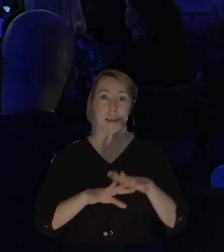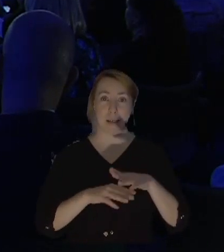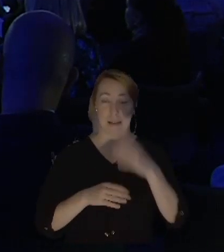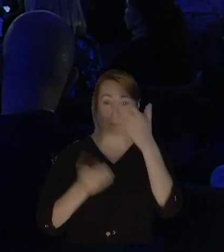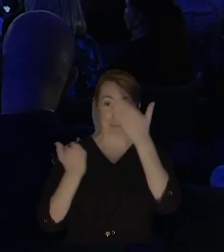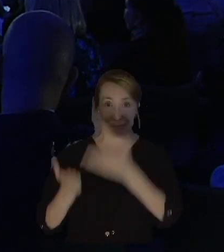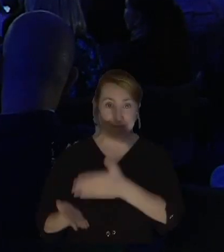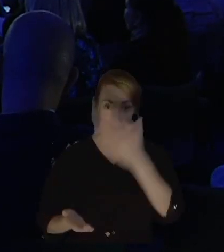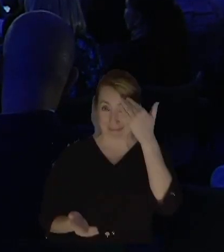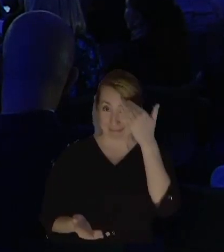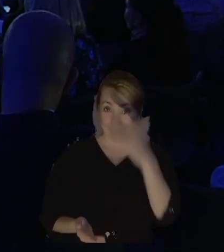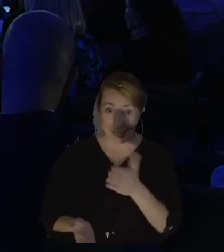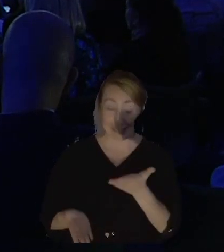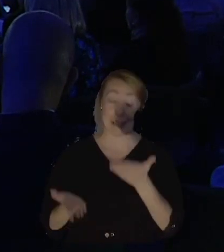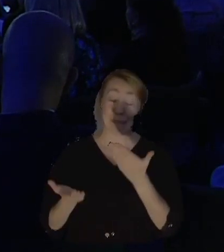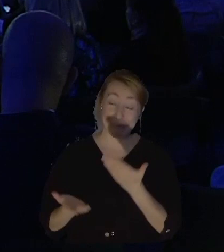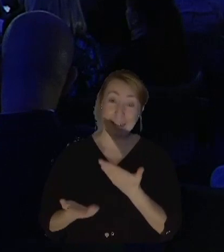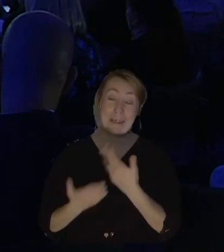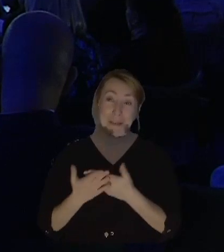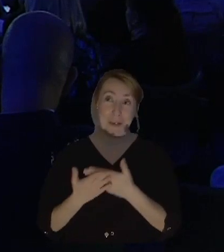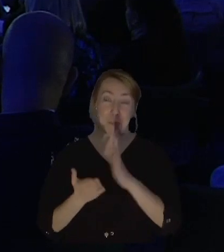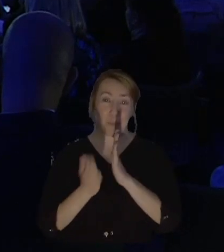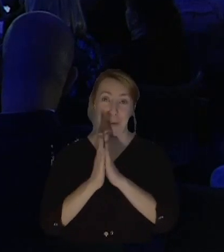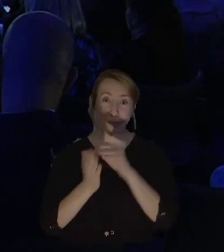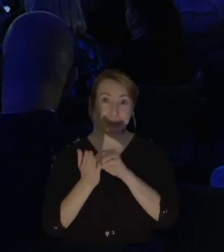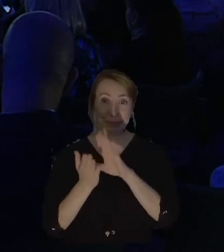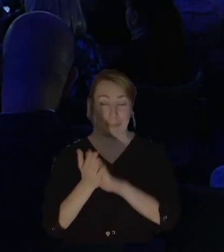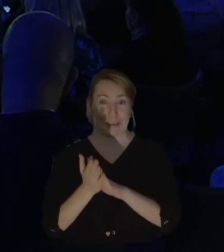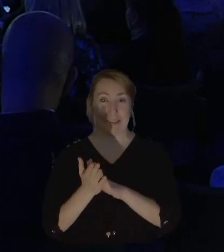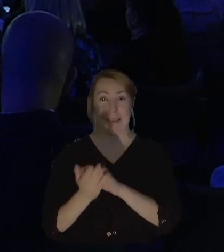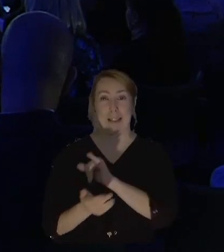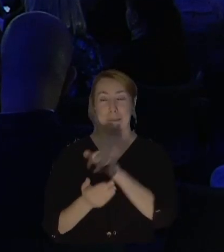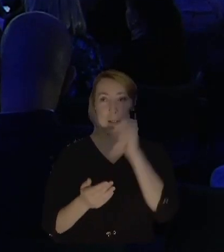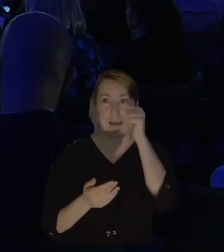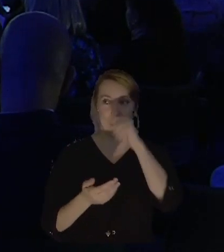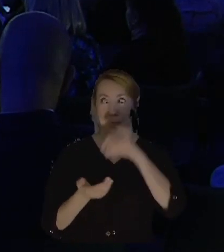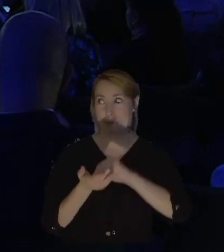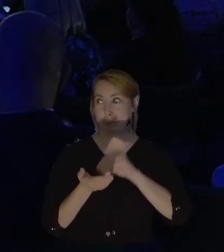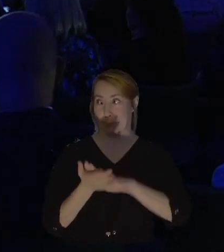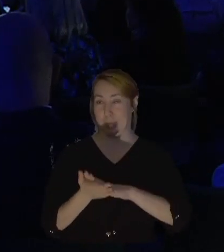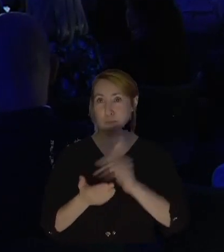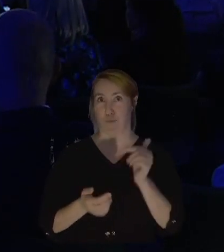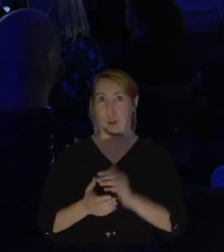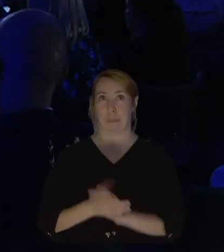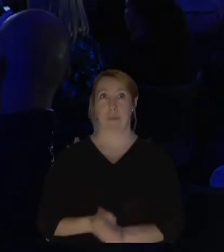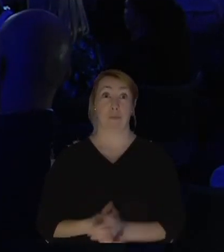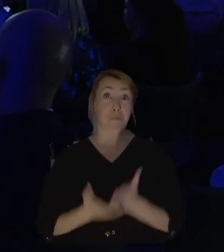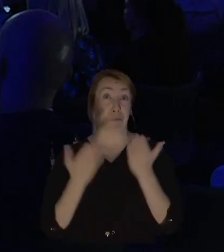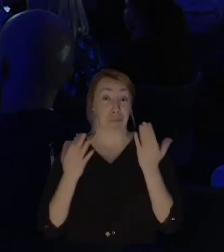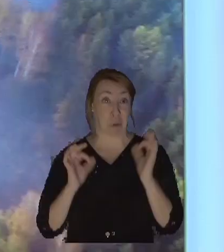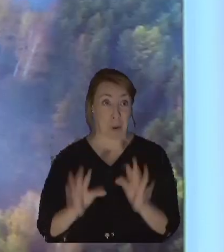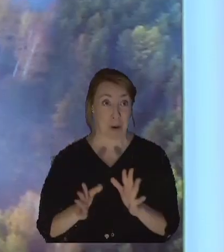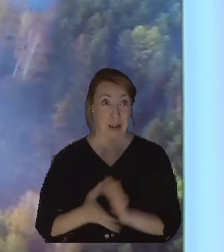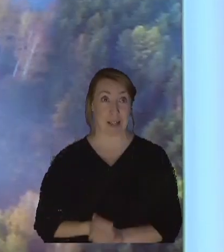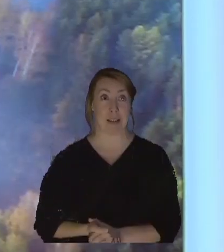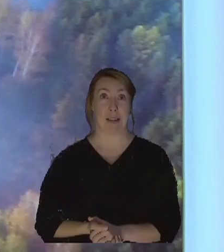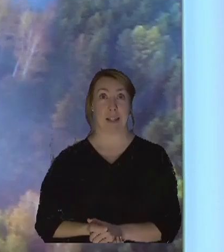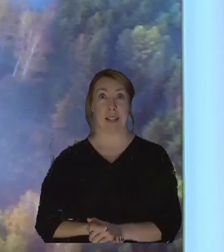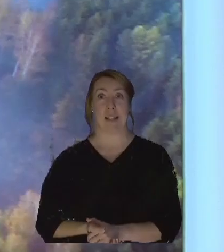zna, a więc system musimy nakarmić tymi danymi. No dobrze, proszę państwa, no to